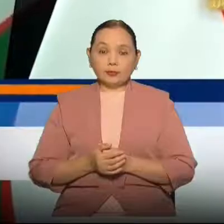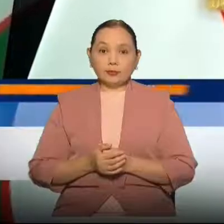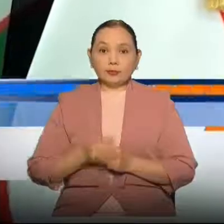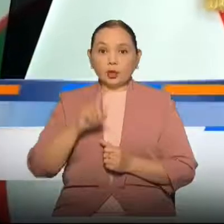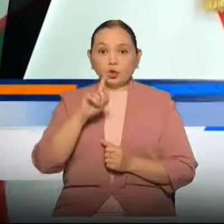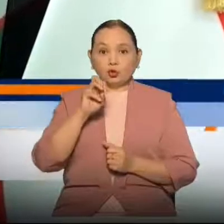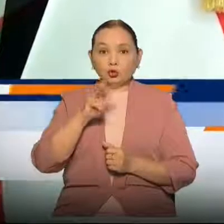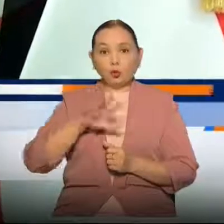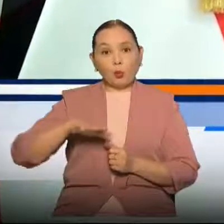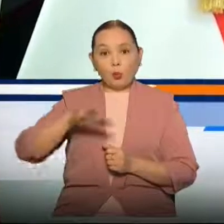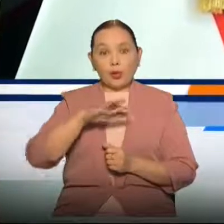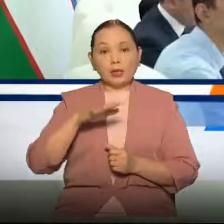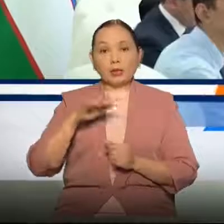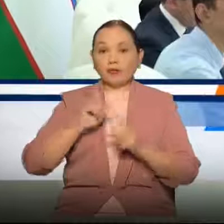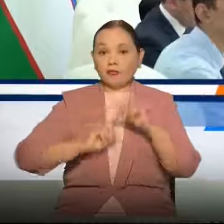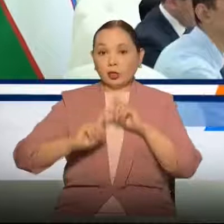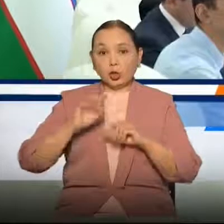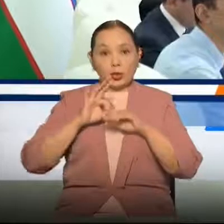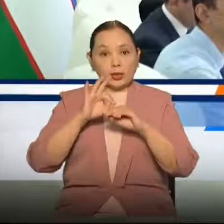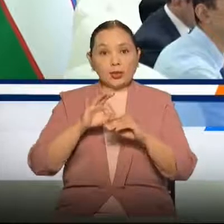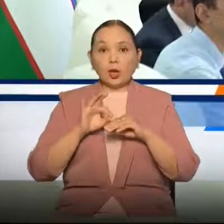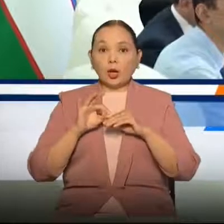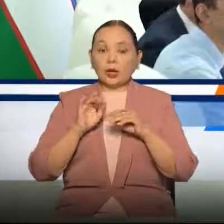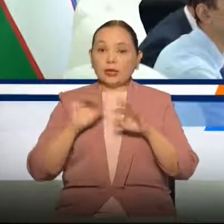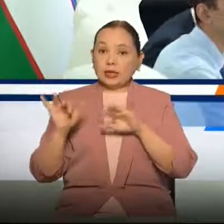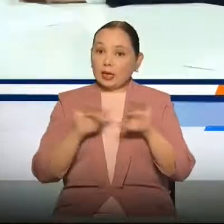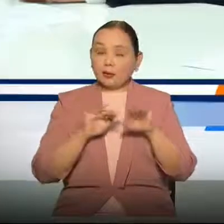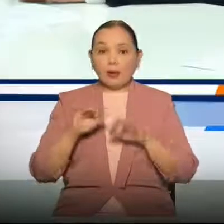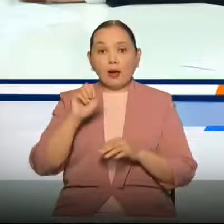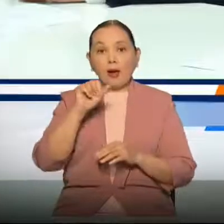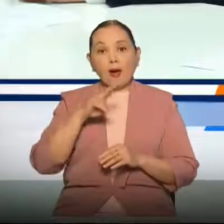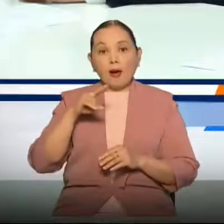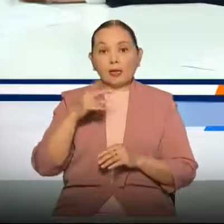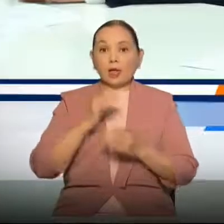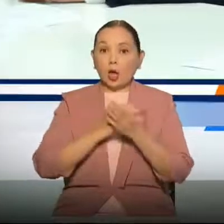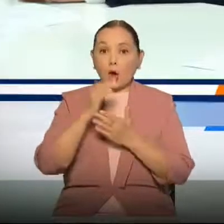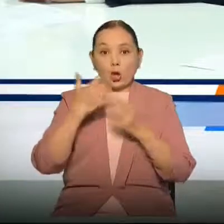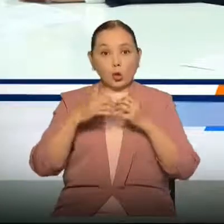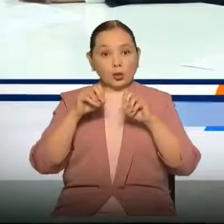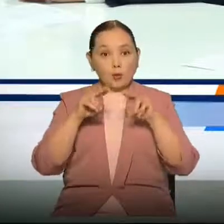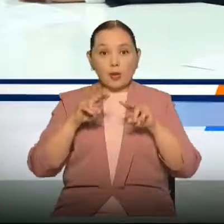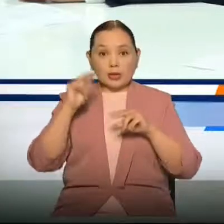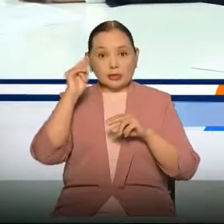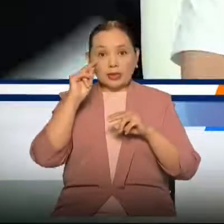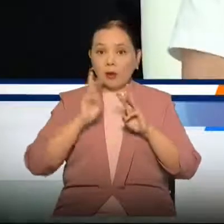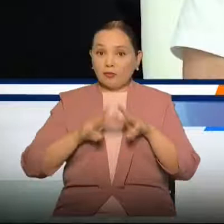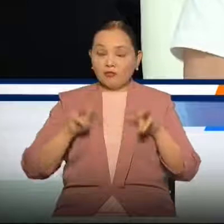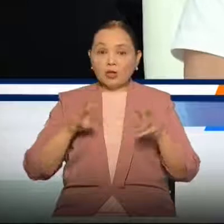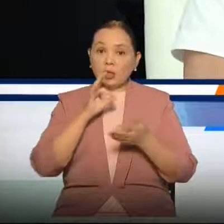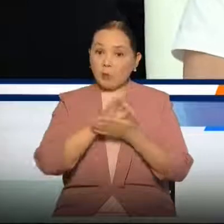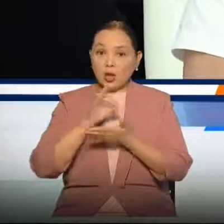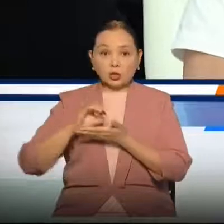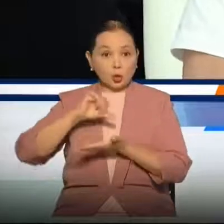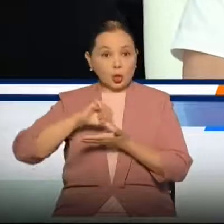Zoom platformasi orqali videokonferensiya aloqa shaklida o'tkazilgan tadbirda adliya hamda oliy va o'rta maxsus ta'lim vazirliklari mas'ul